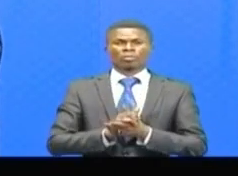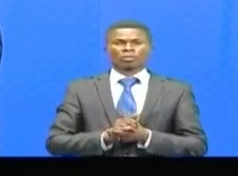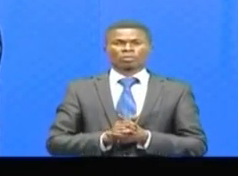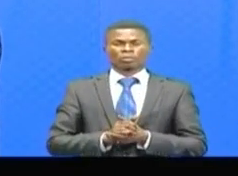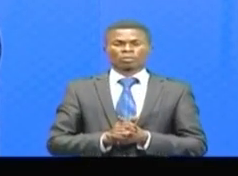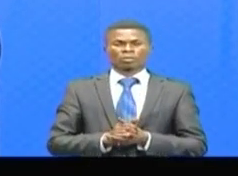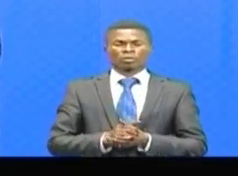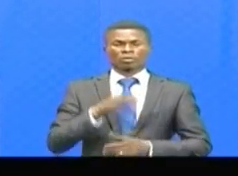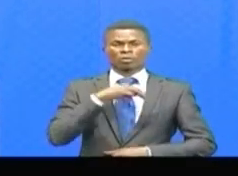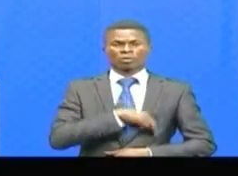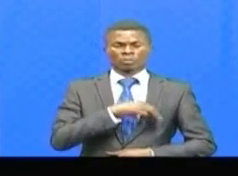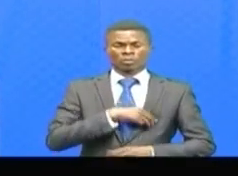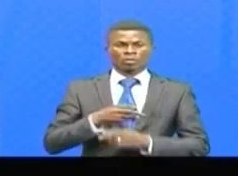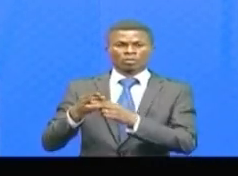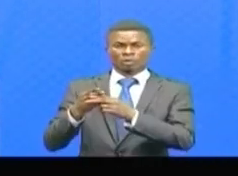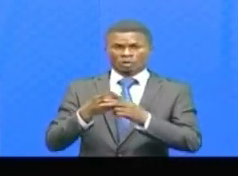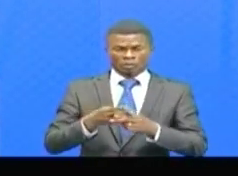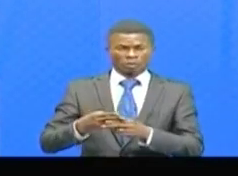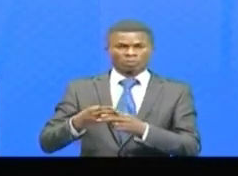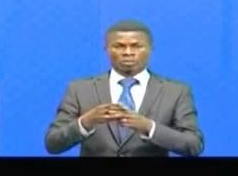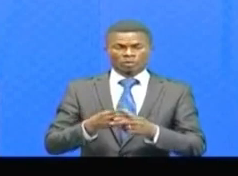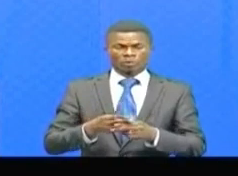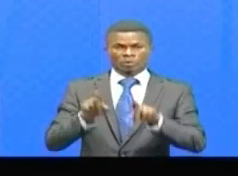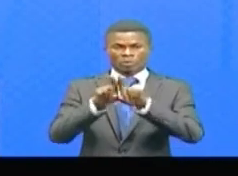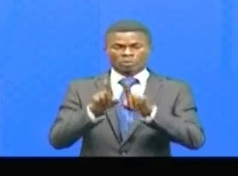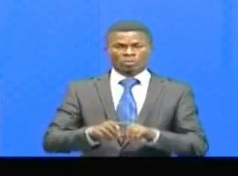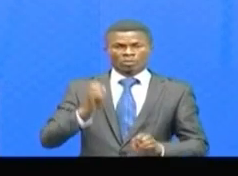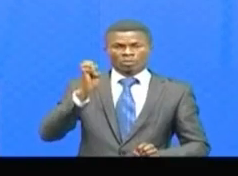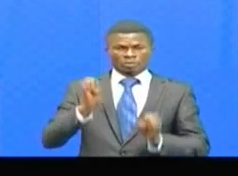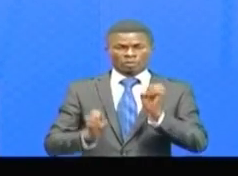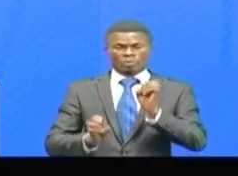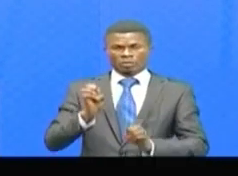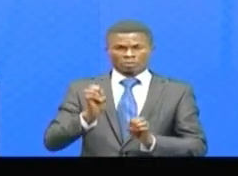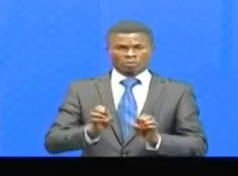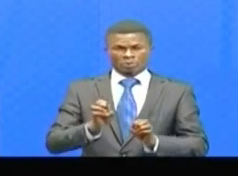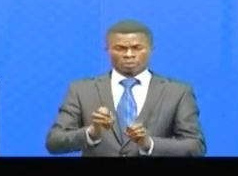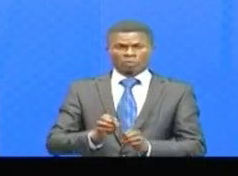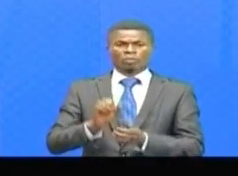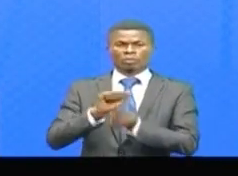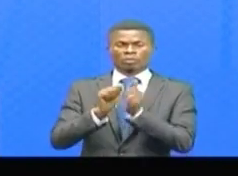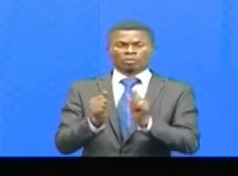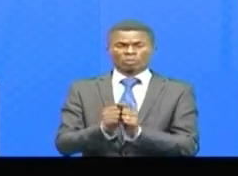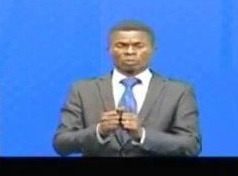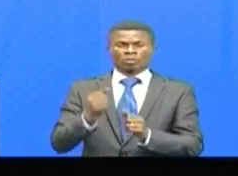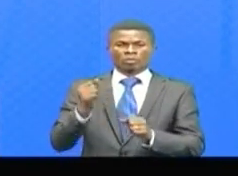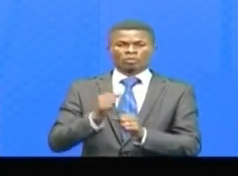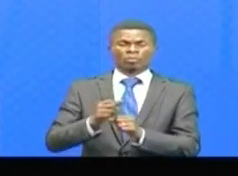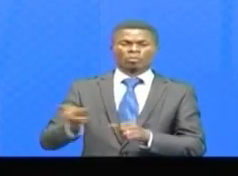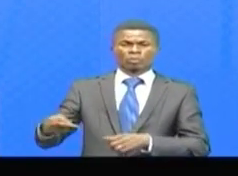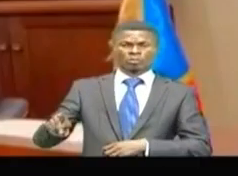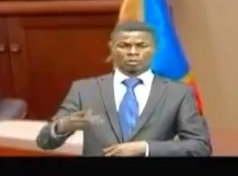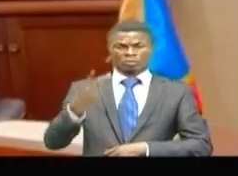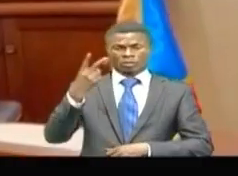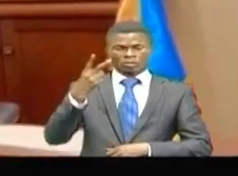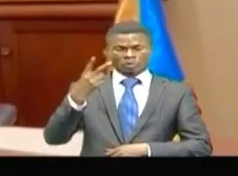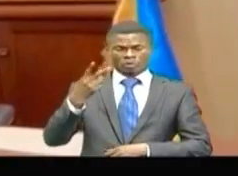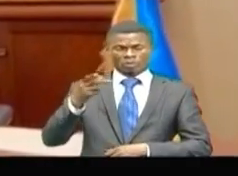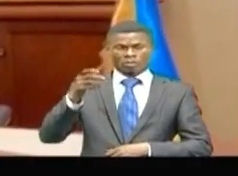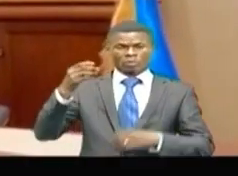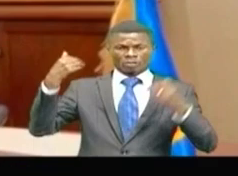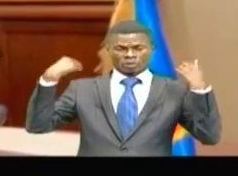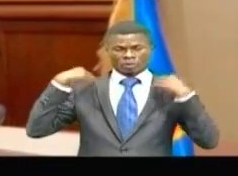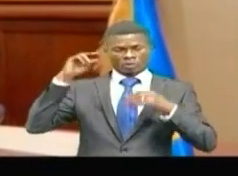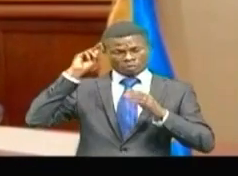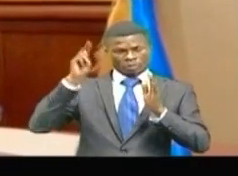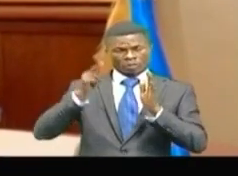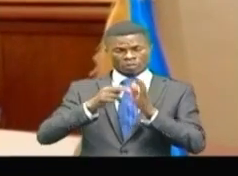De la mission de suivi et évaluation de l'état de siège, le Premier ministre a rappelé au Conseil des